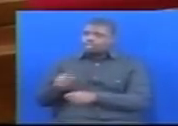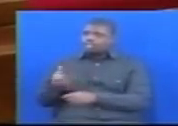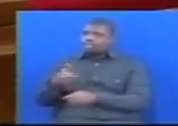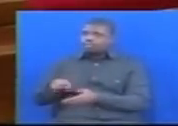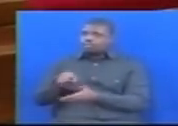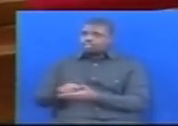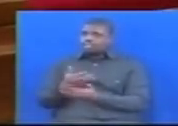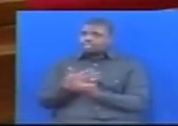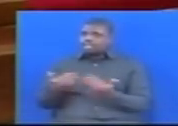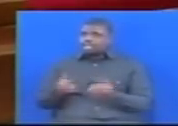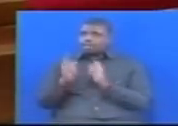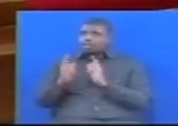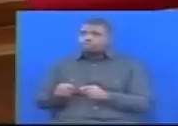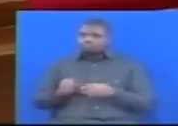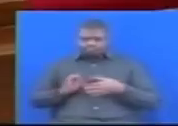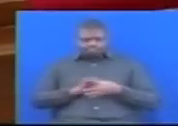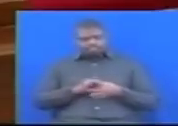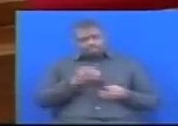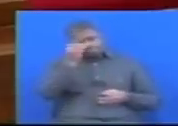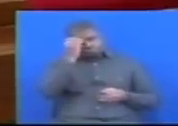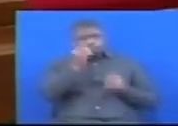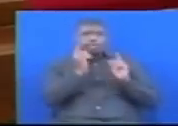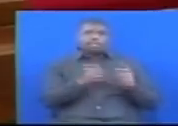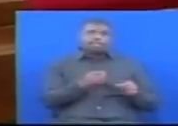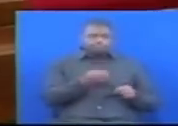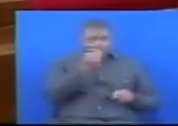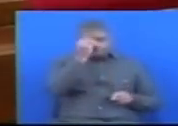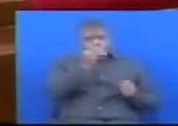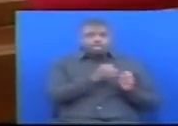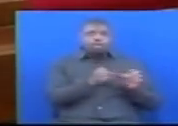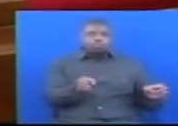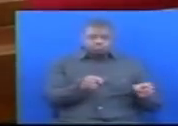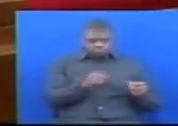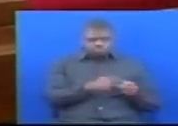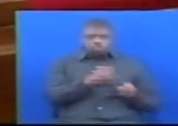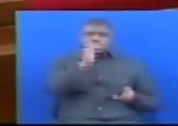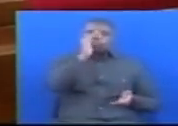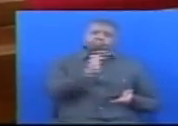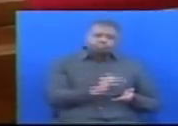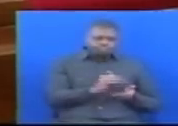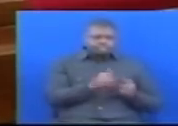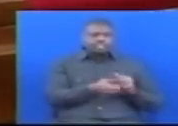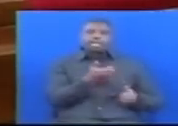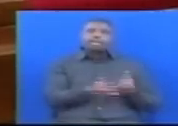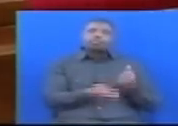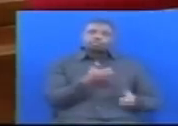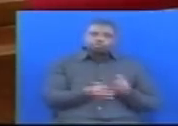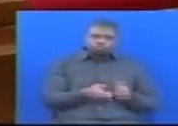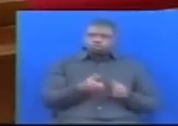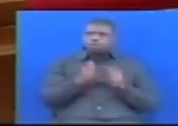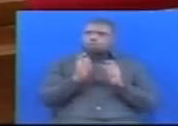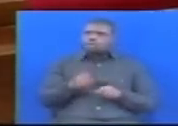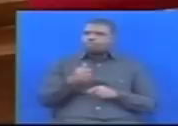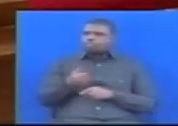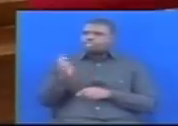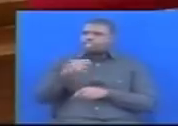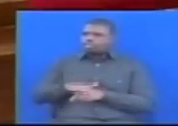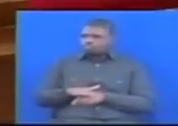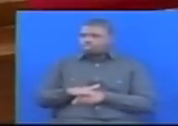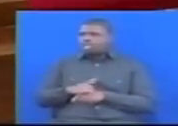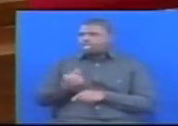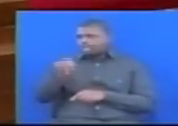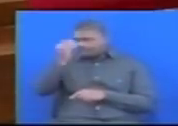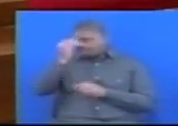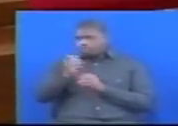idadi ya walimu wanaojiunga na mafunzo ya walimu wa elimu maalum ili kupunguza changamoto ya walimu wenye taaluma ya elimu